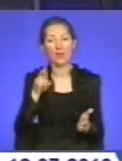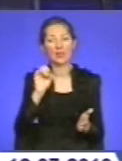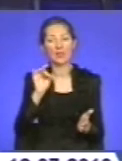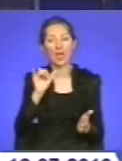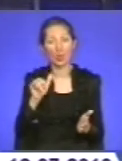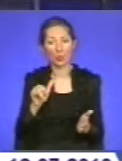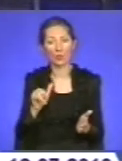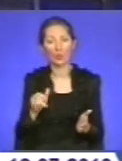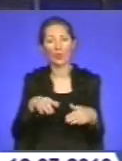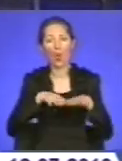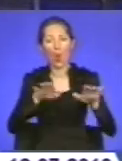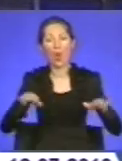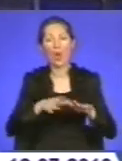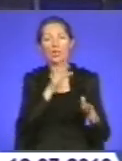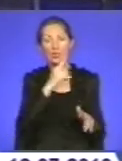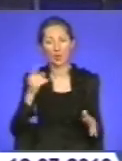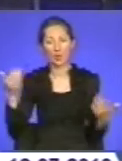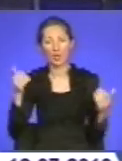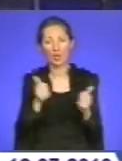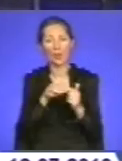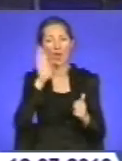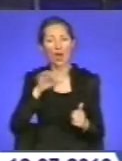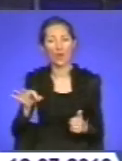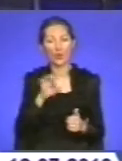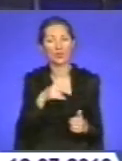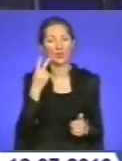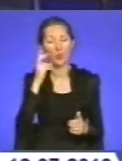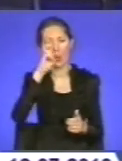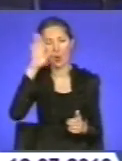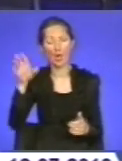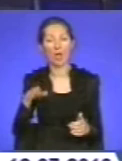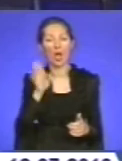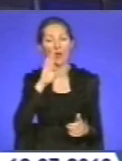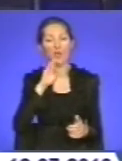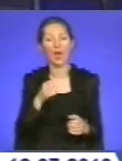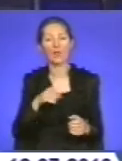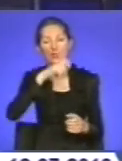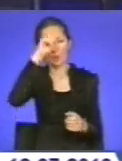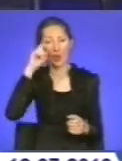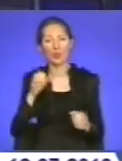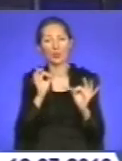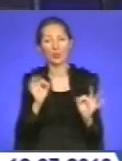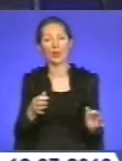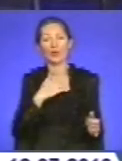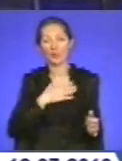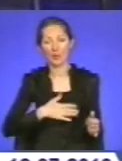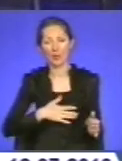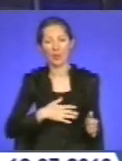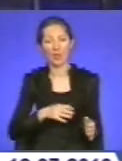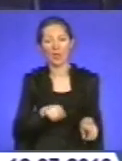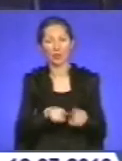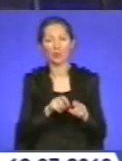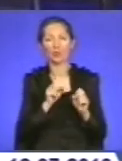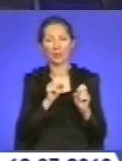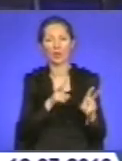Купальний сезон. Відпочинок біля водойм завжди популярний. Вода у спеку – справжня насолода, але й водночас не менша небезпека.